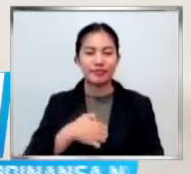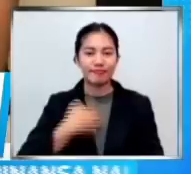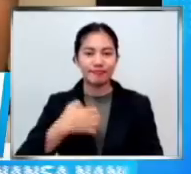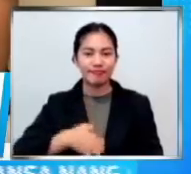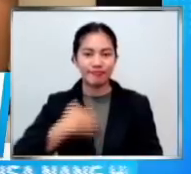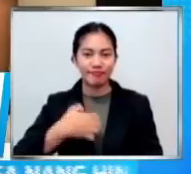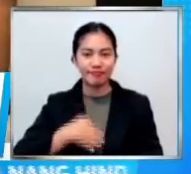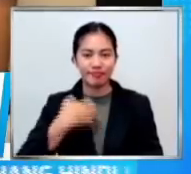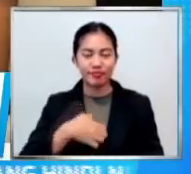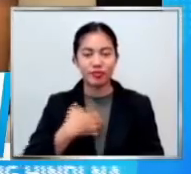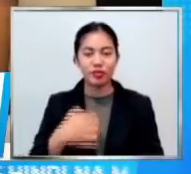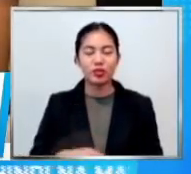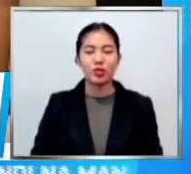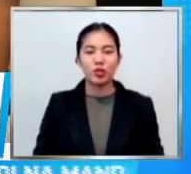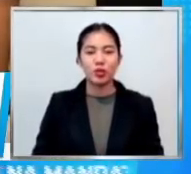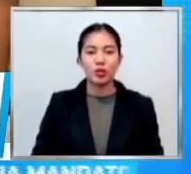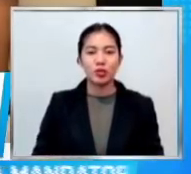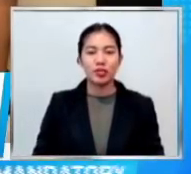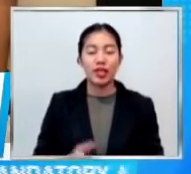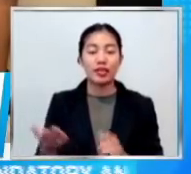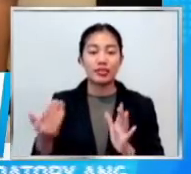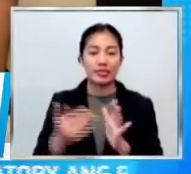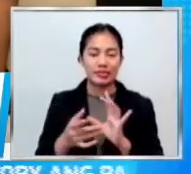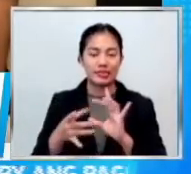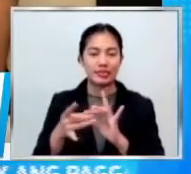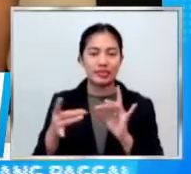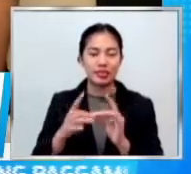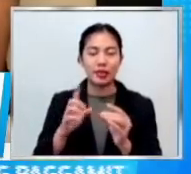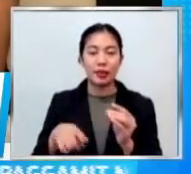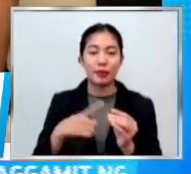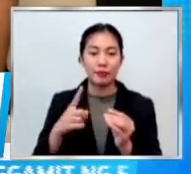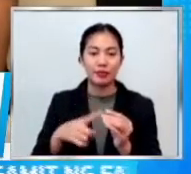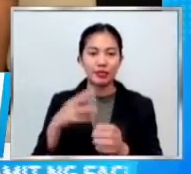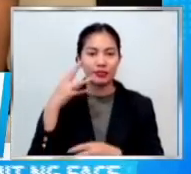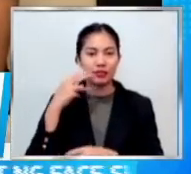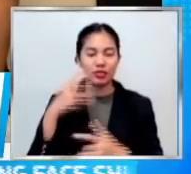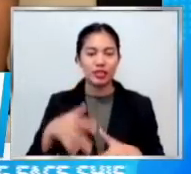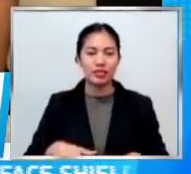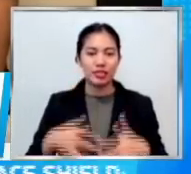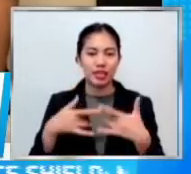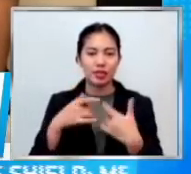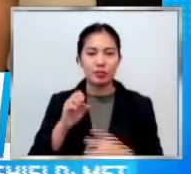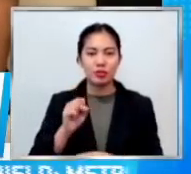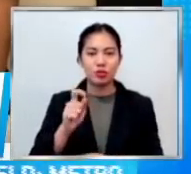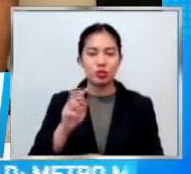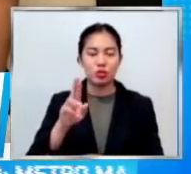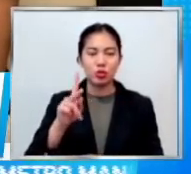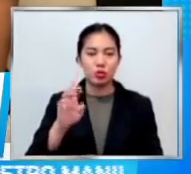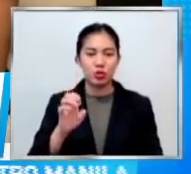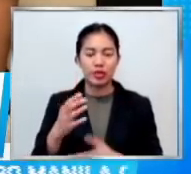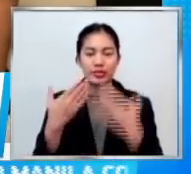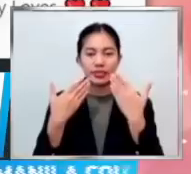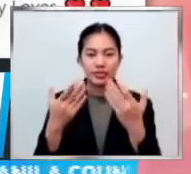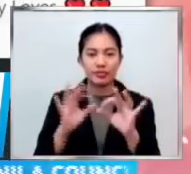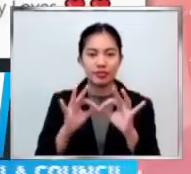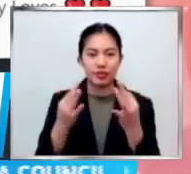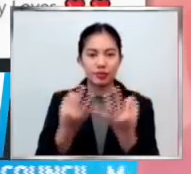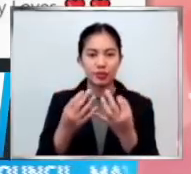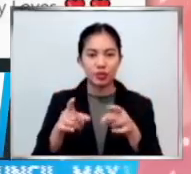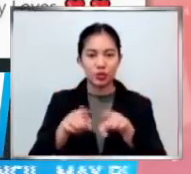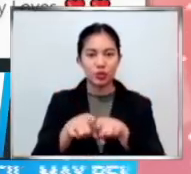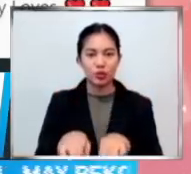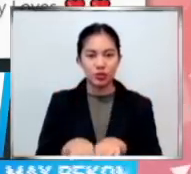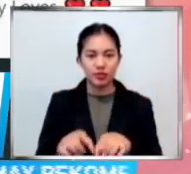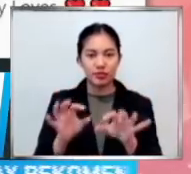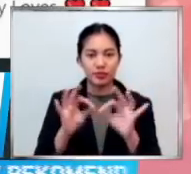Itbulaga nang muling ikwento ang kanyang mild stroke experience at nagpasalamat sa kanyang pamilya at mga kaibigan, lalo na